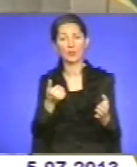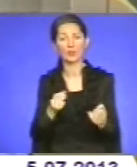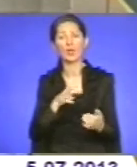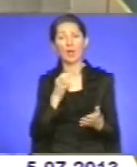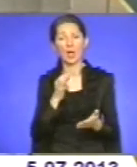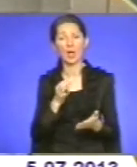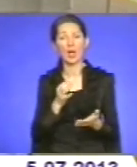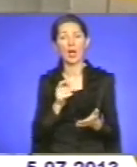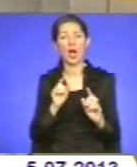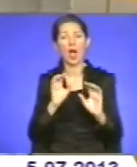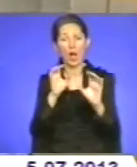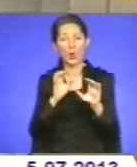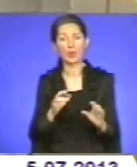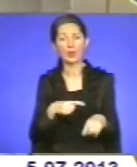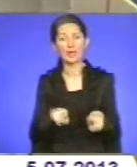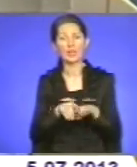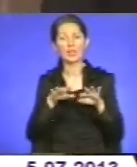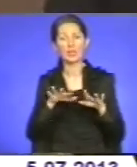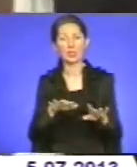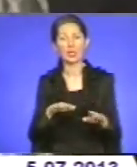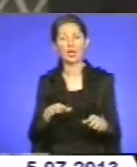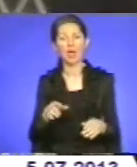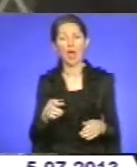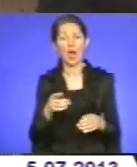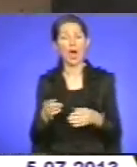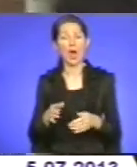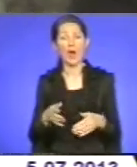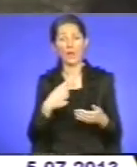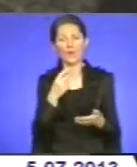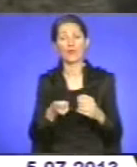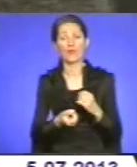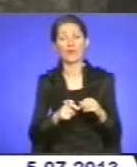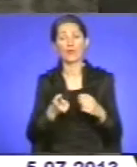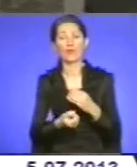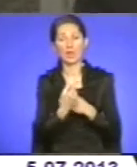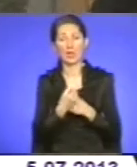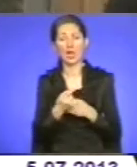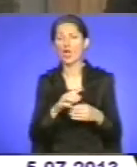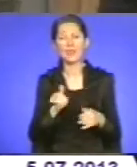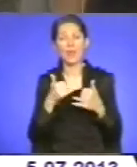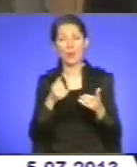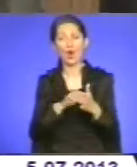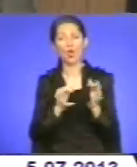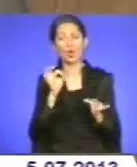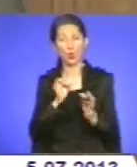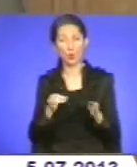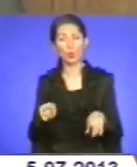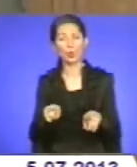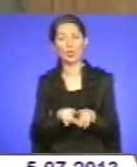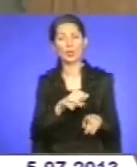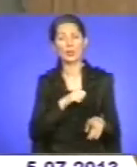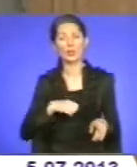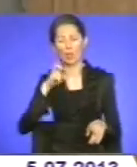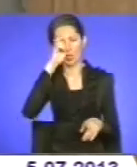стимулюють поширення у суспільстві неповаги до суду та підривають правові засади діяльності судових органів, а отже і самої державності.